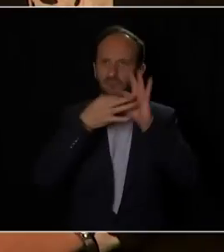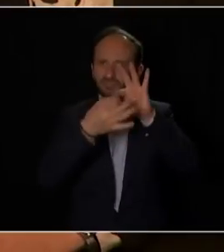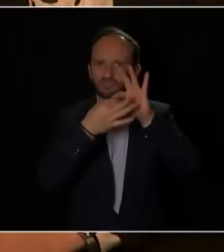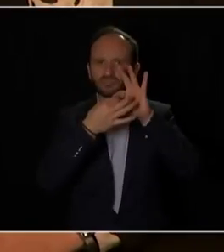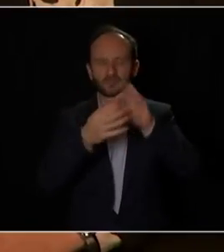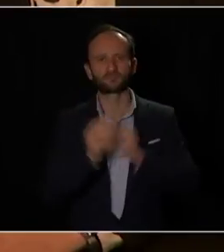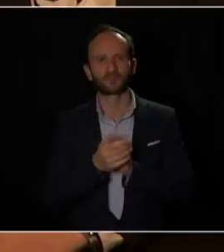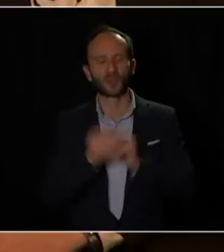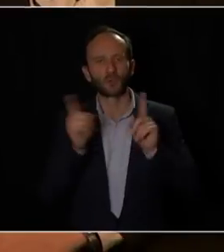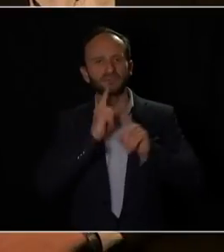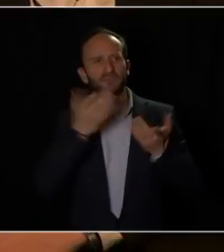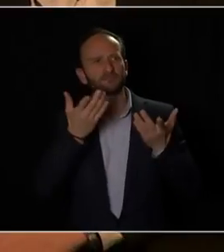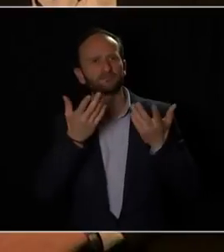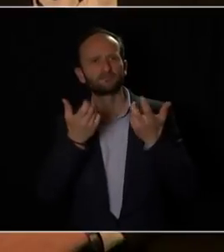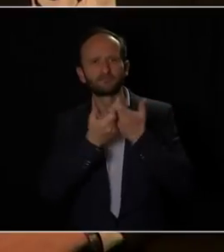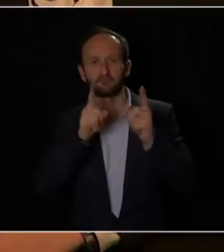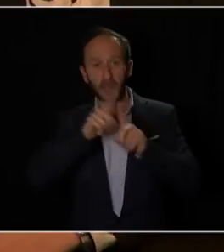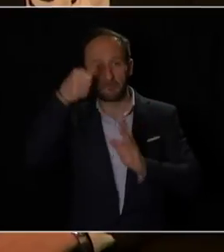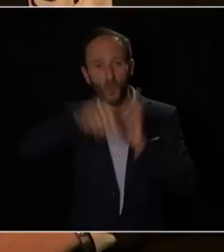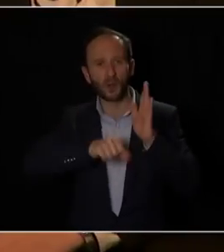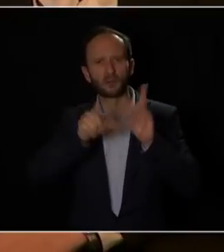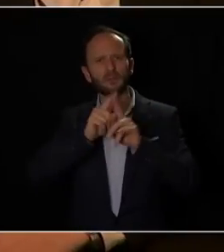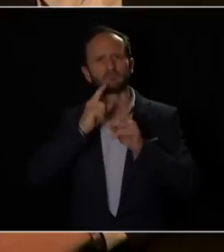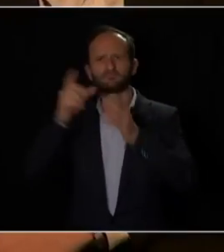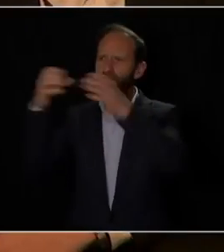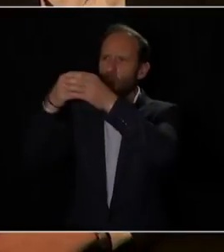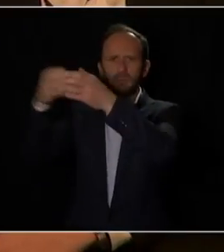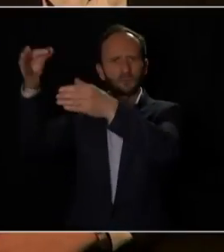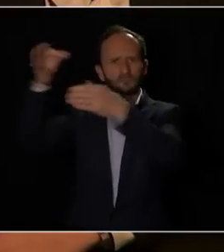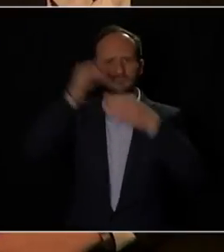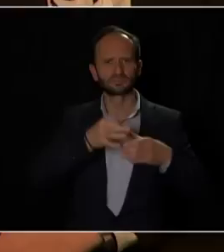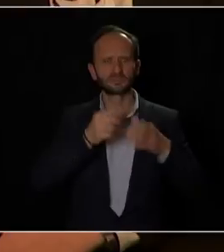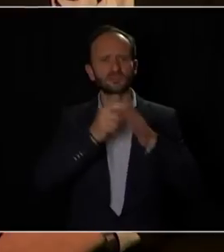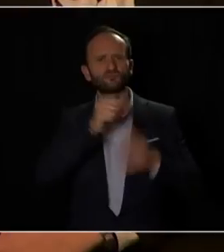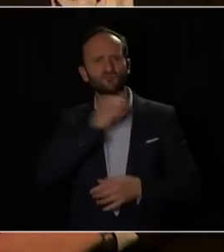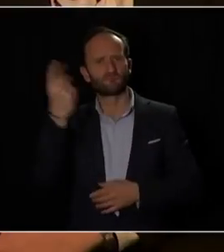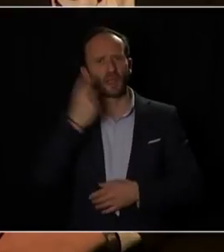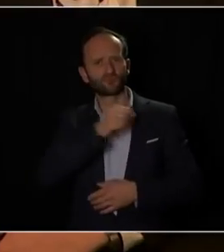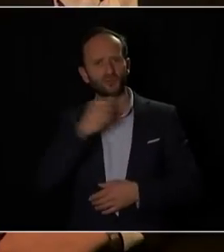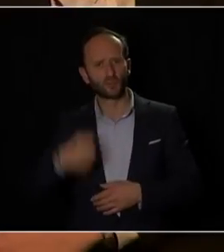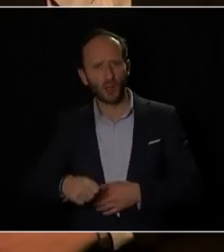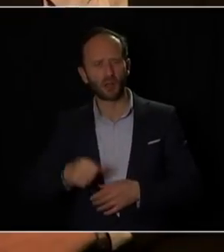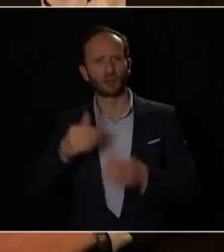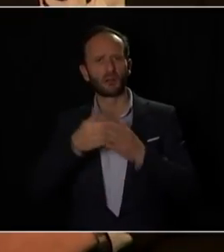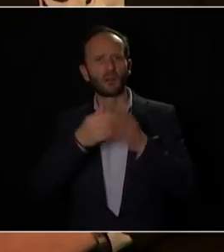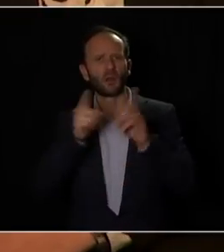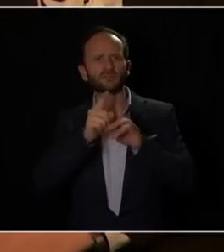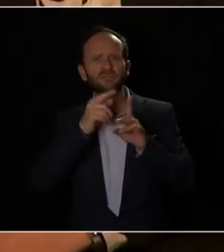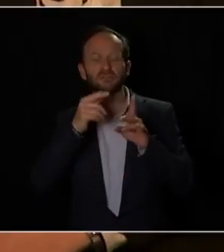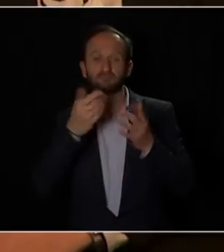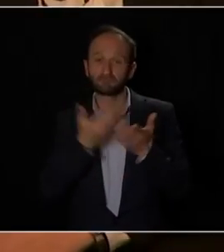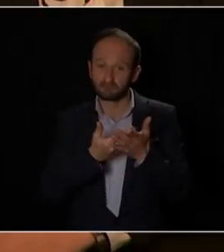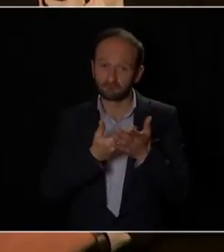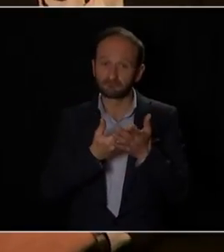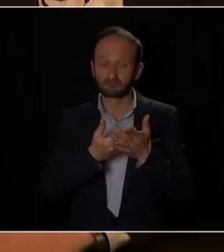également reçu le même mois une délégation chinoise de la province du Hainan. Et puis, partant du constat selon